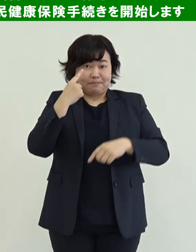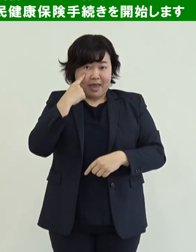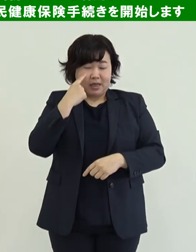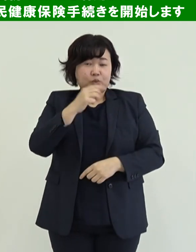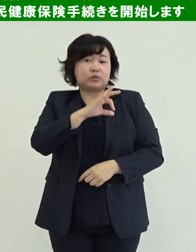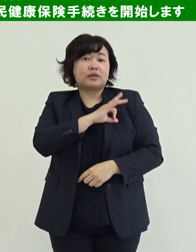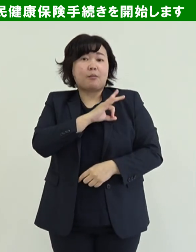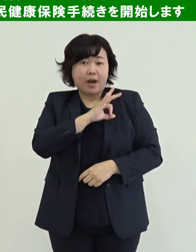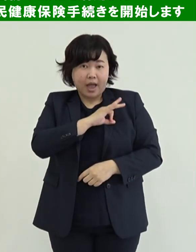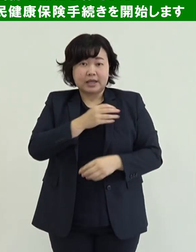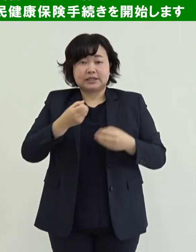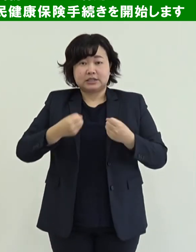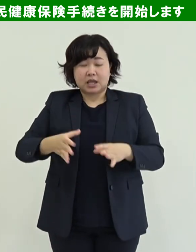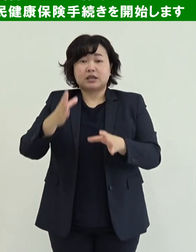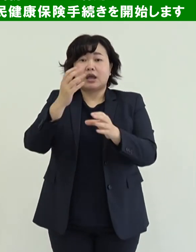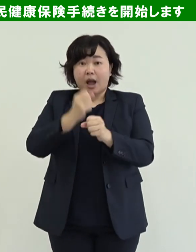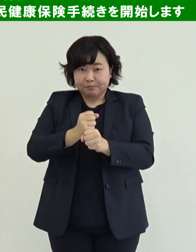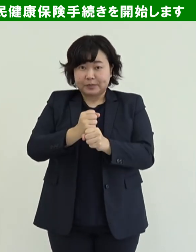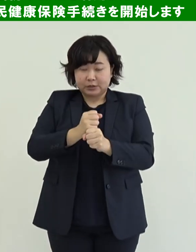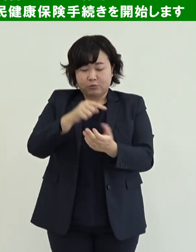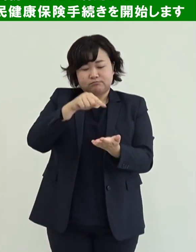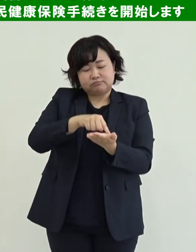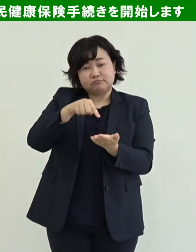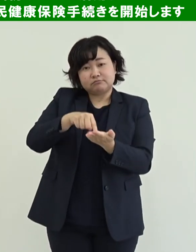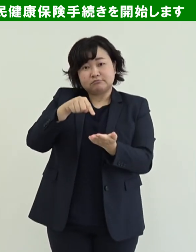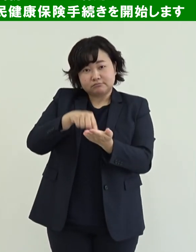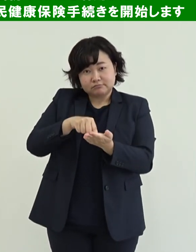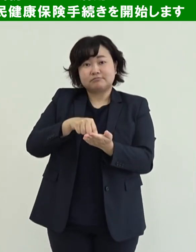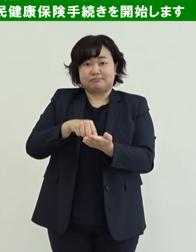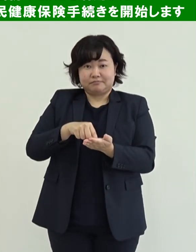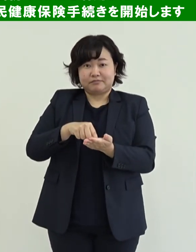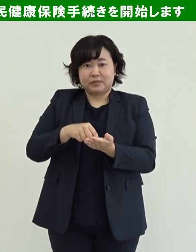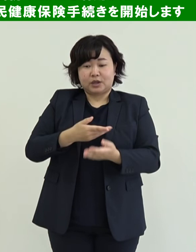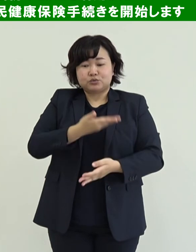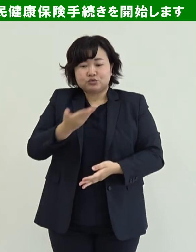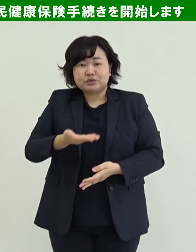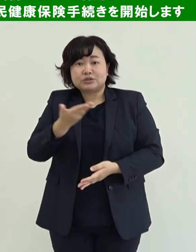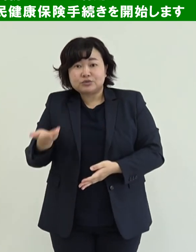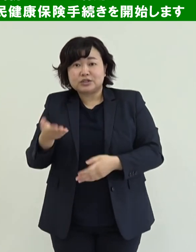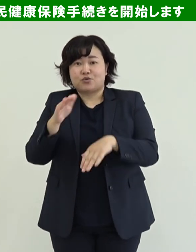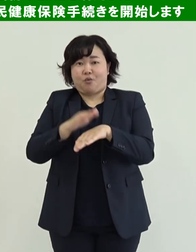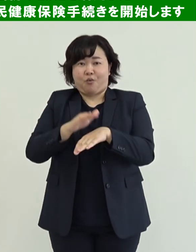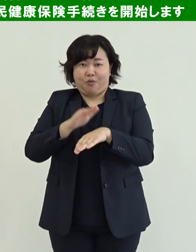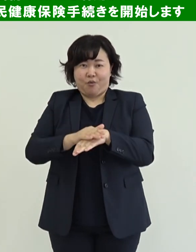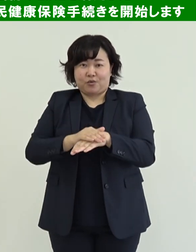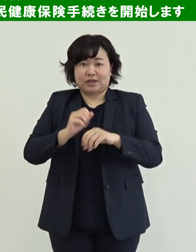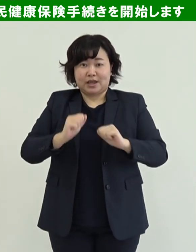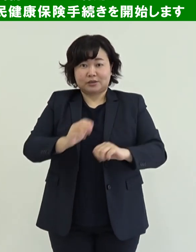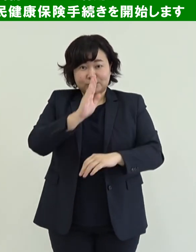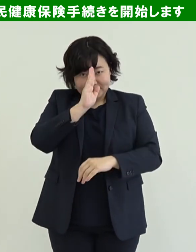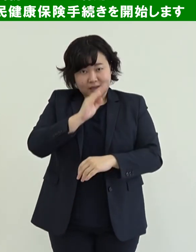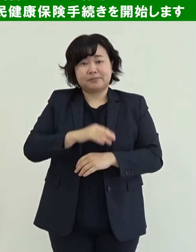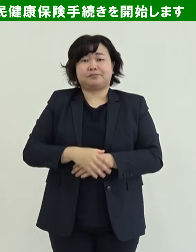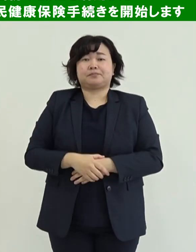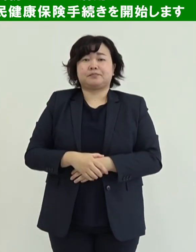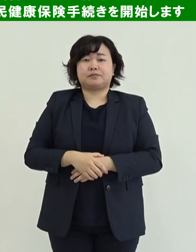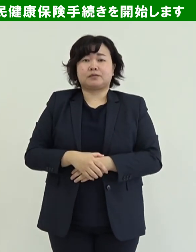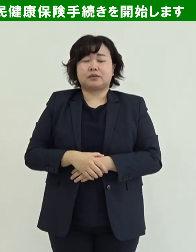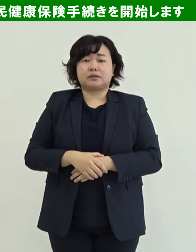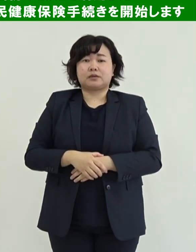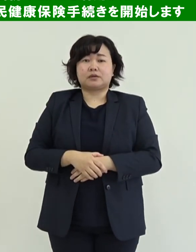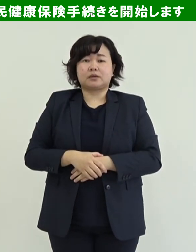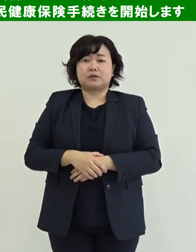生年月日このように入力していただいた後2人3人目というふうに入力の方を続けていただけ